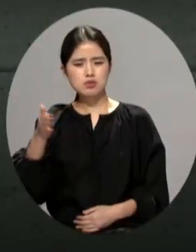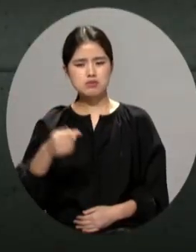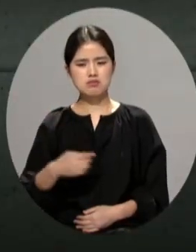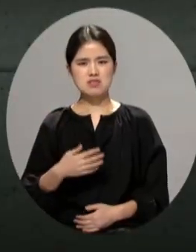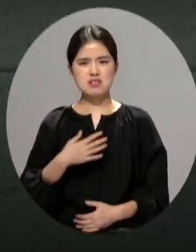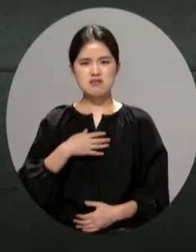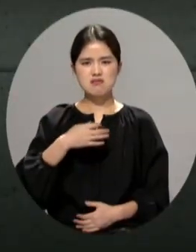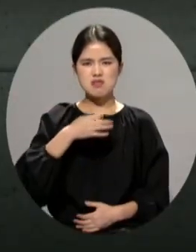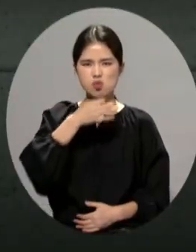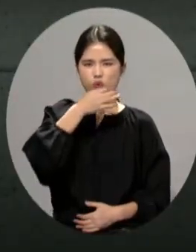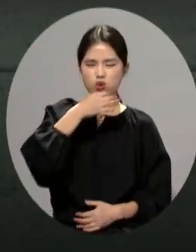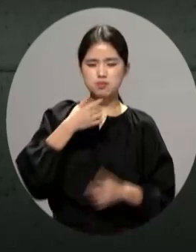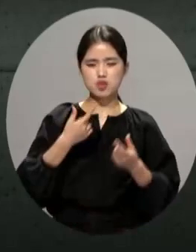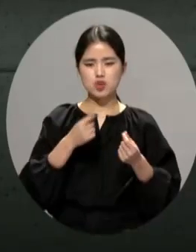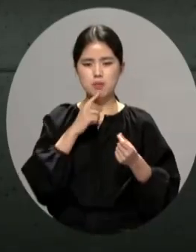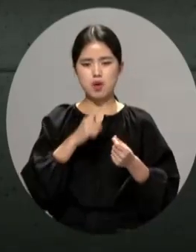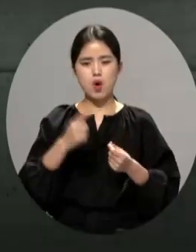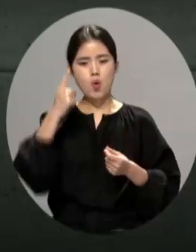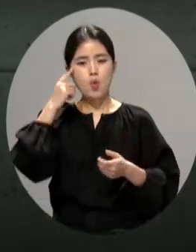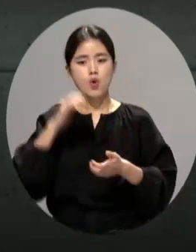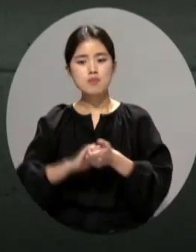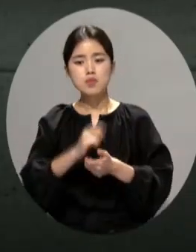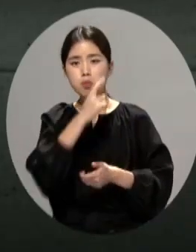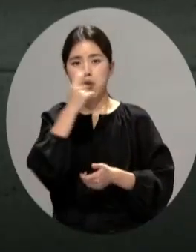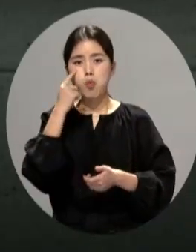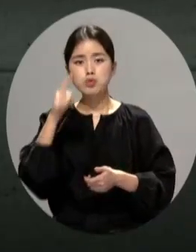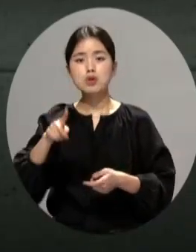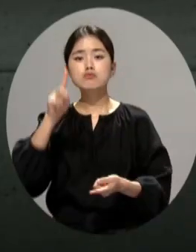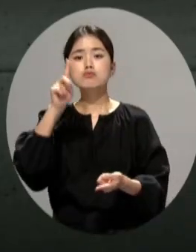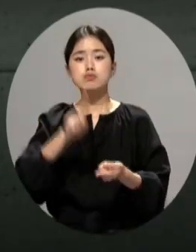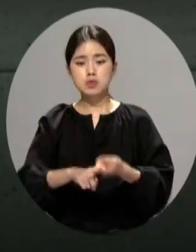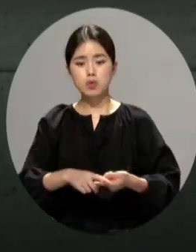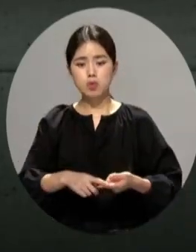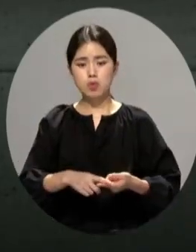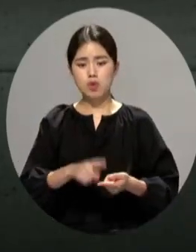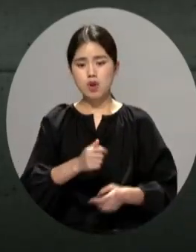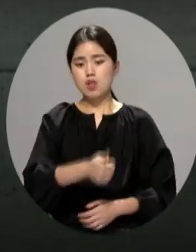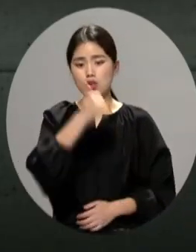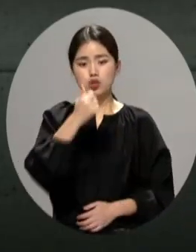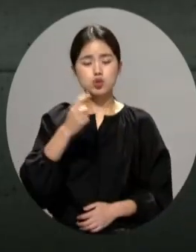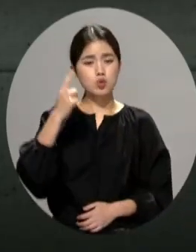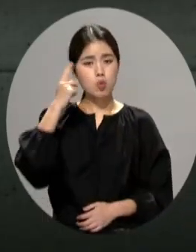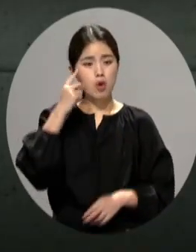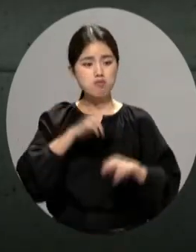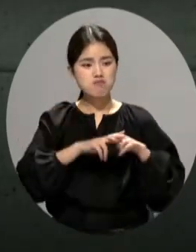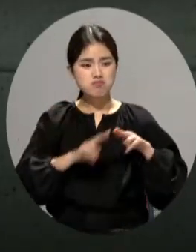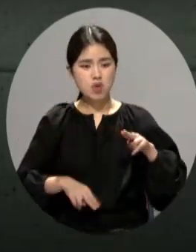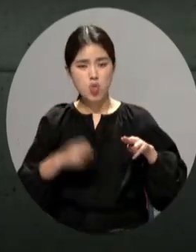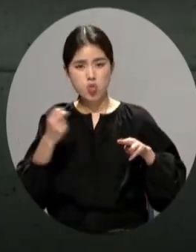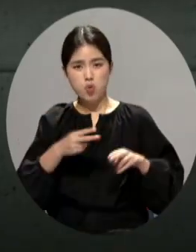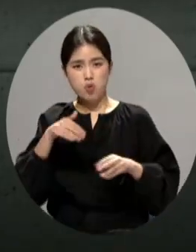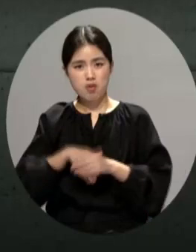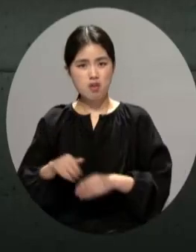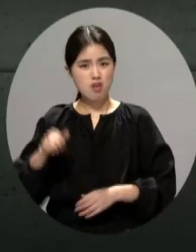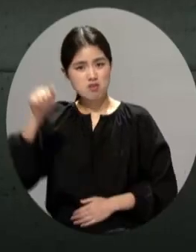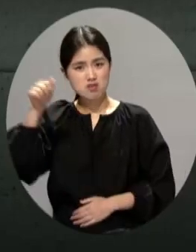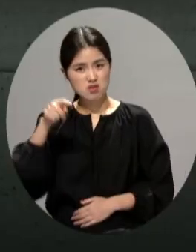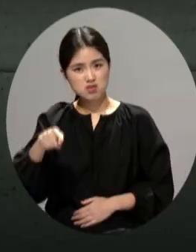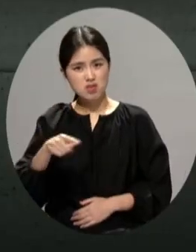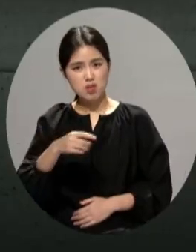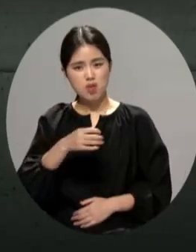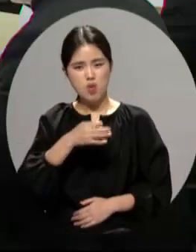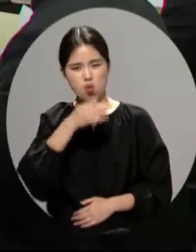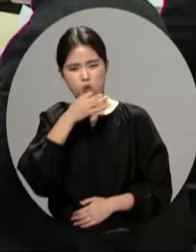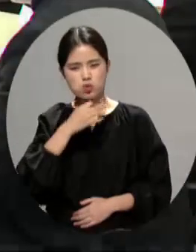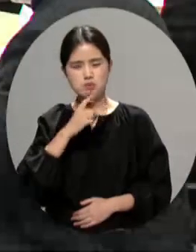욕심이나 내는 것처럼 왜 임기 보장된 임기 그대로 가지? 왜 이렇게 나와서 또 욕심내게 지구까지 맡으려고